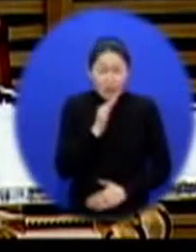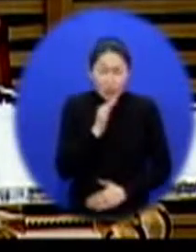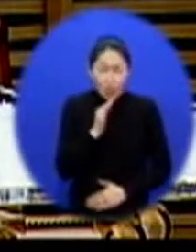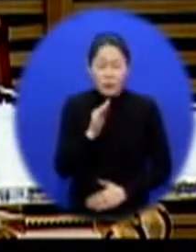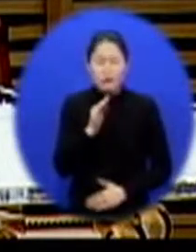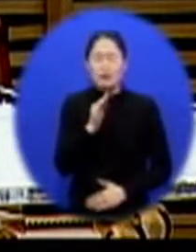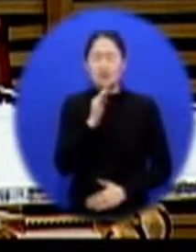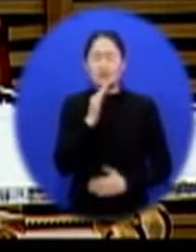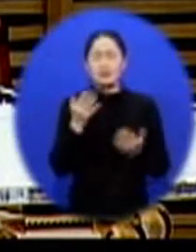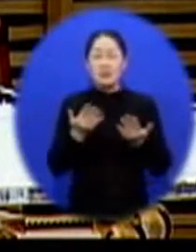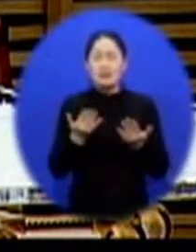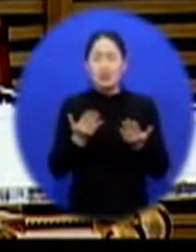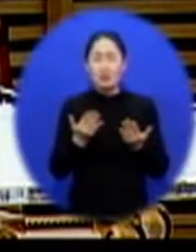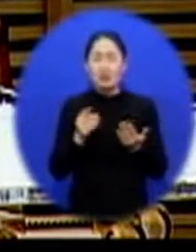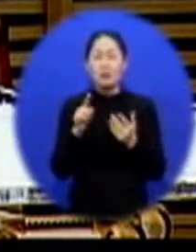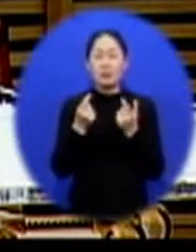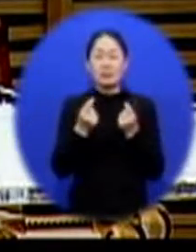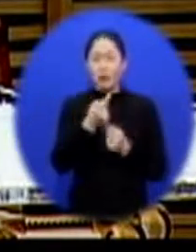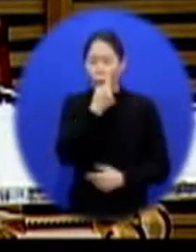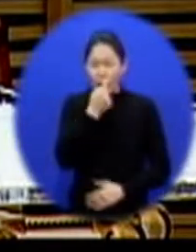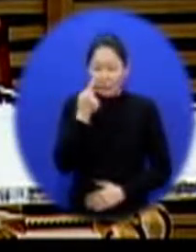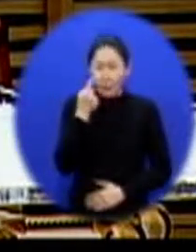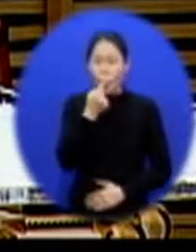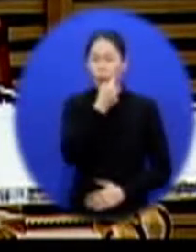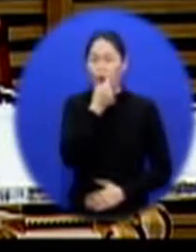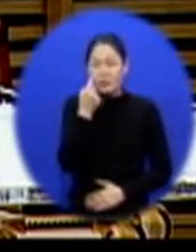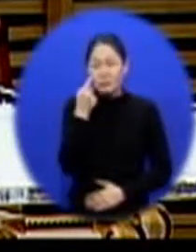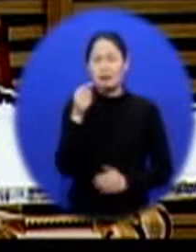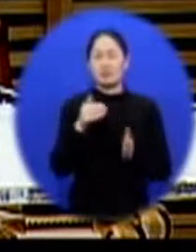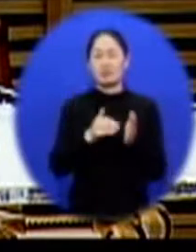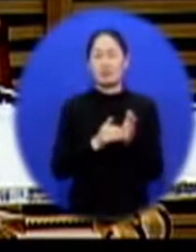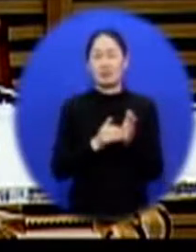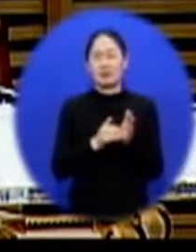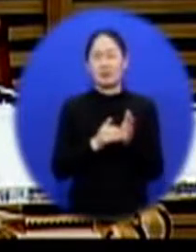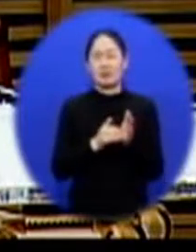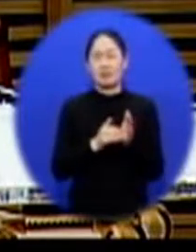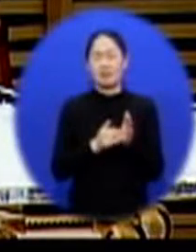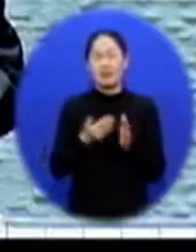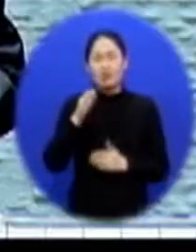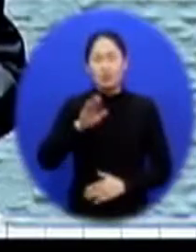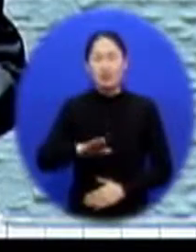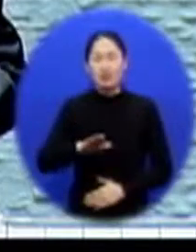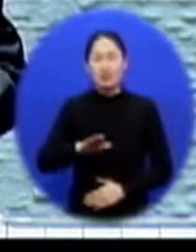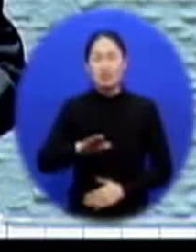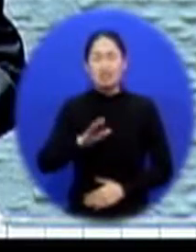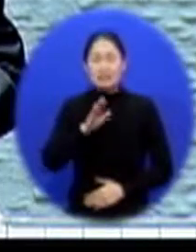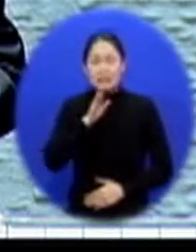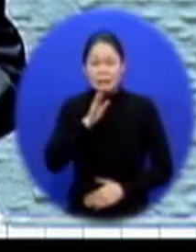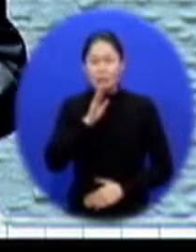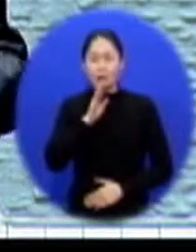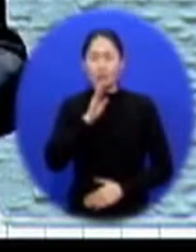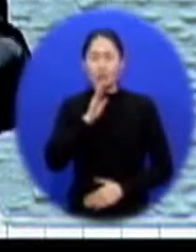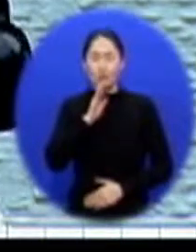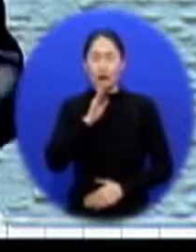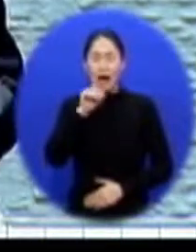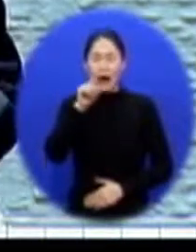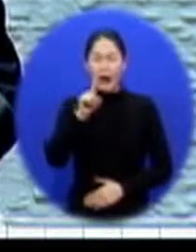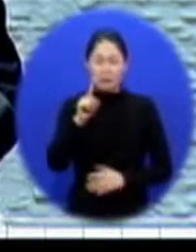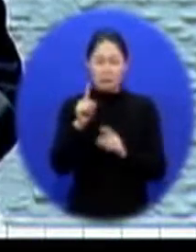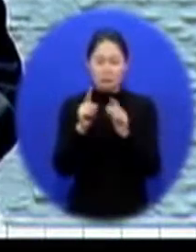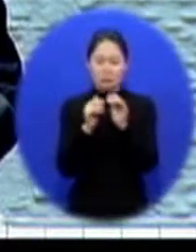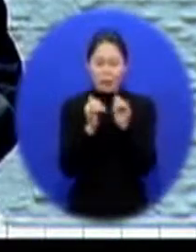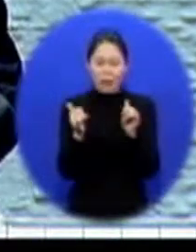정말이냐 고 얼마나 확인하고 또 확인 했습니까 그런데 실제로 한 인생이